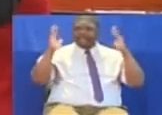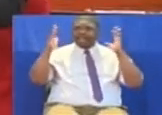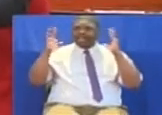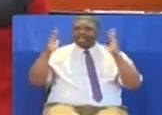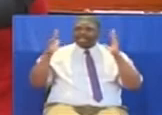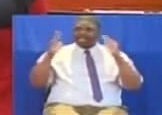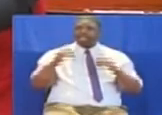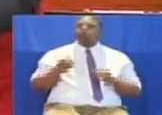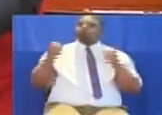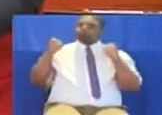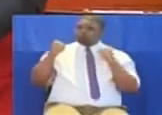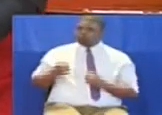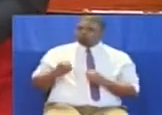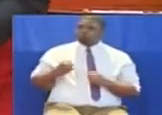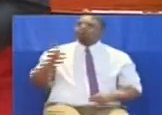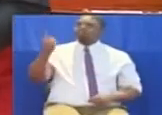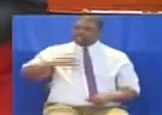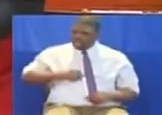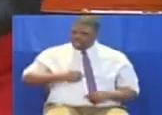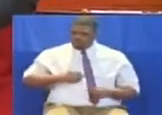Nguvu ninayo Mheshimiwa Spika,